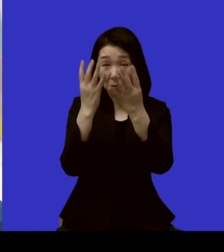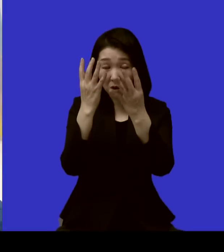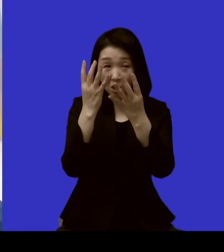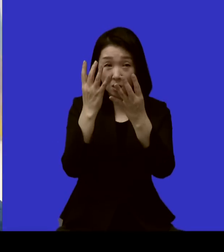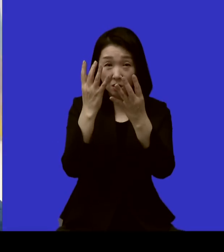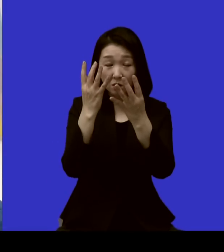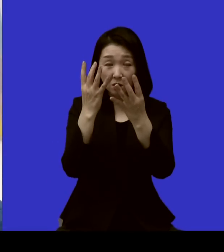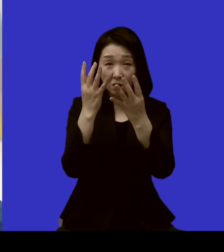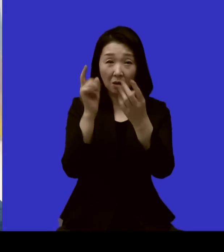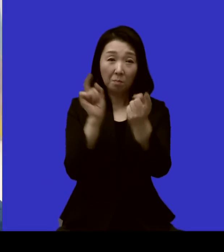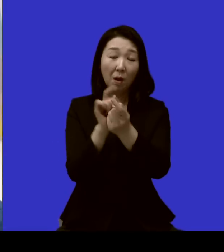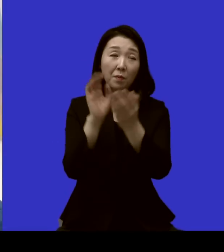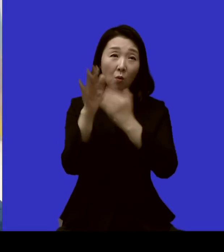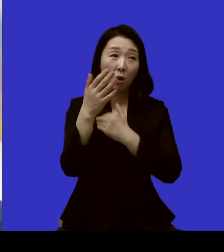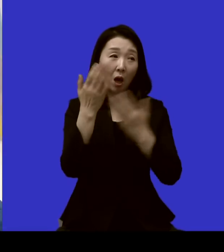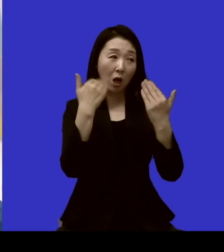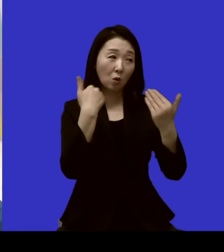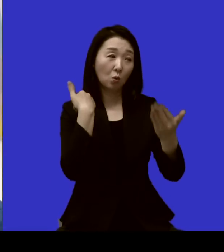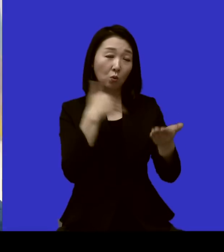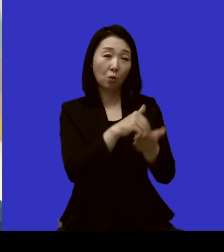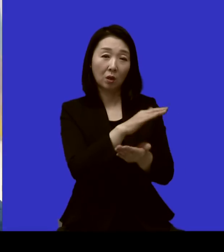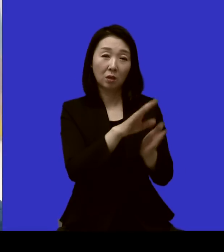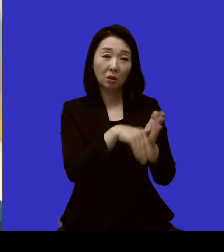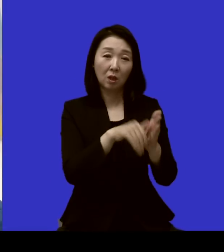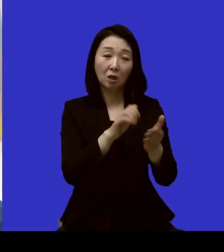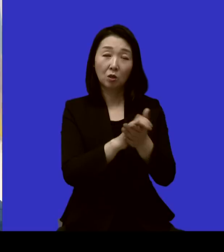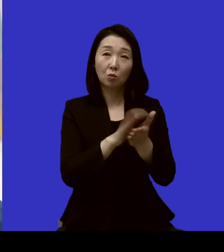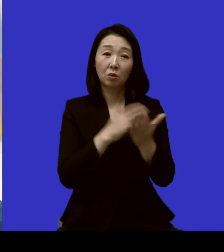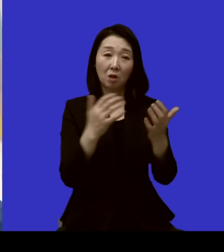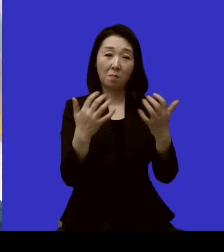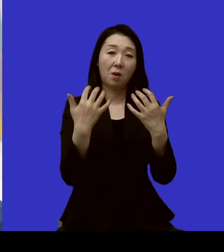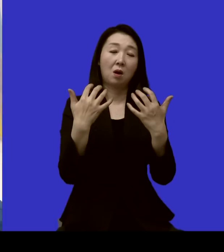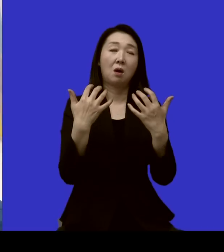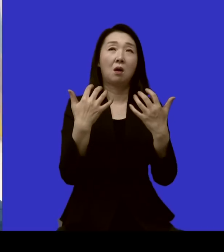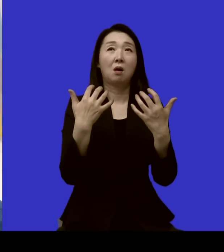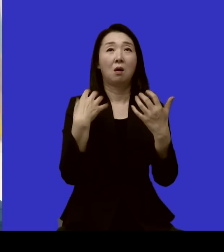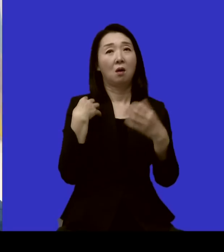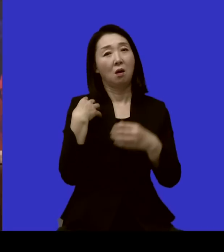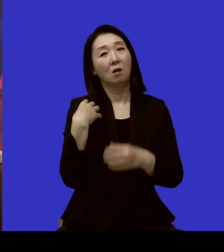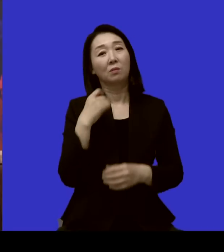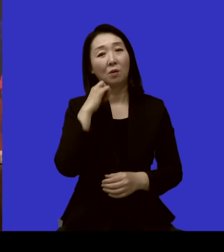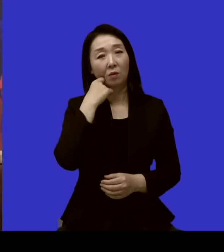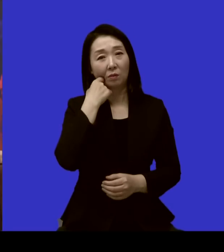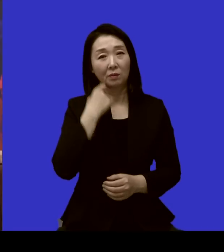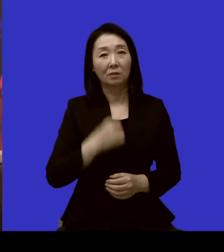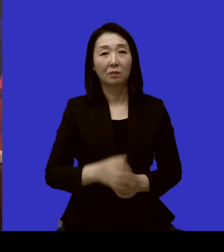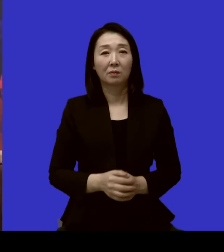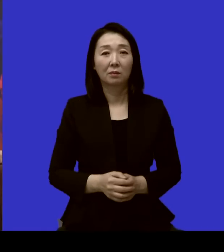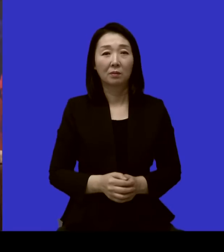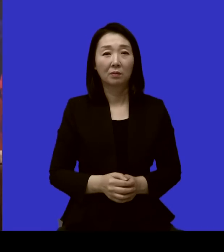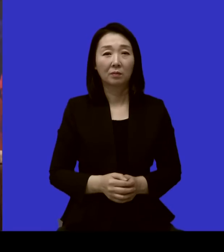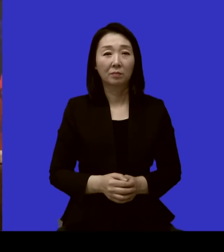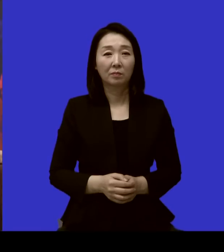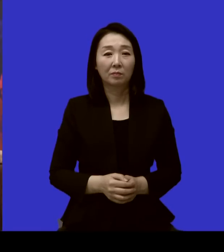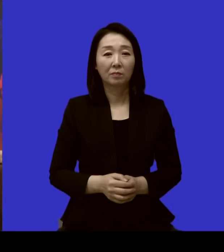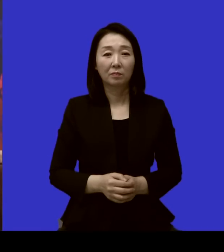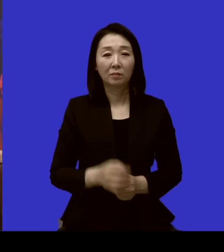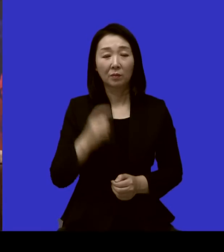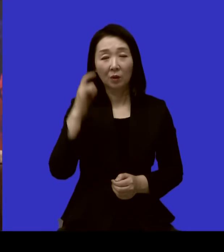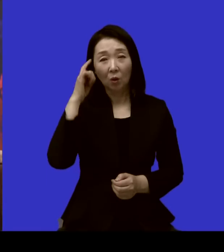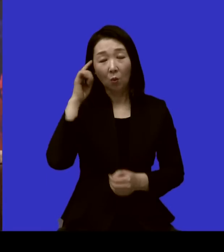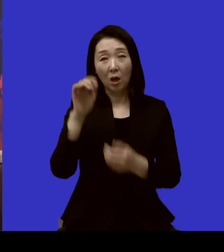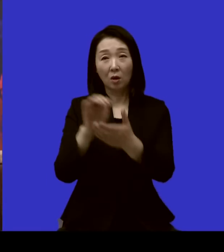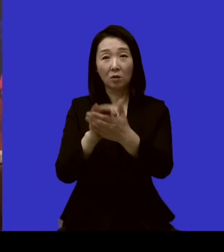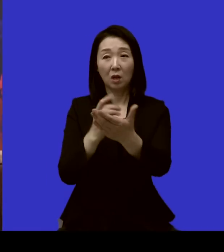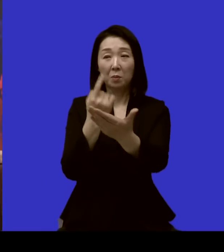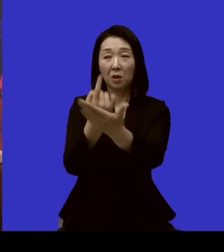다시 돌아갔을 때 그 친구들이 바라보는 제 시선이 견디기가 좀 어려웠던 것 같아요. 아, 이제 제가 그런 친구들의